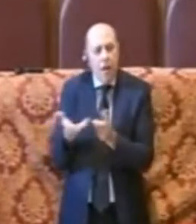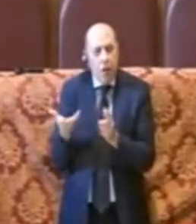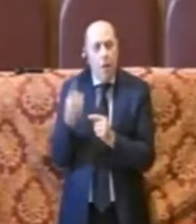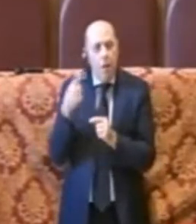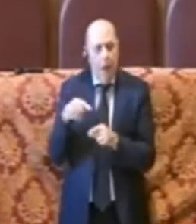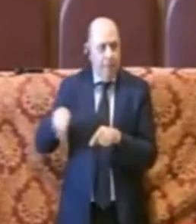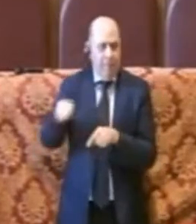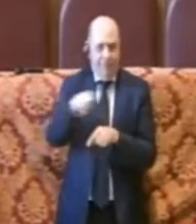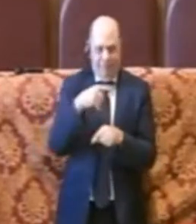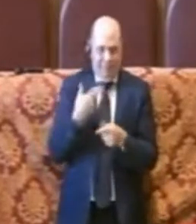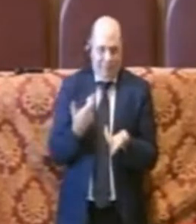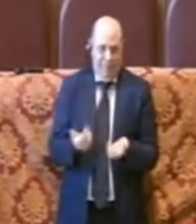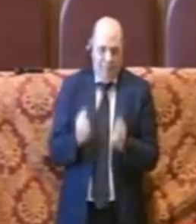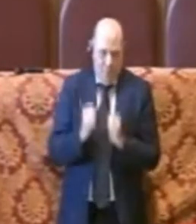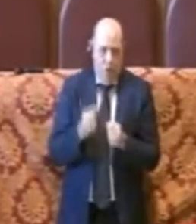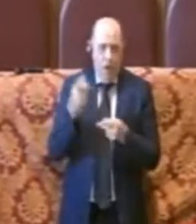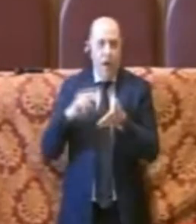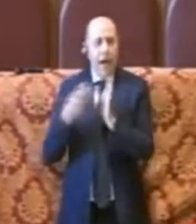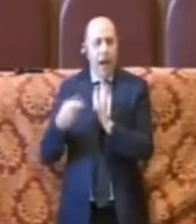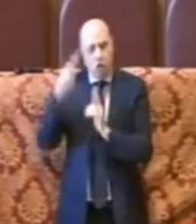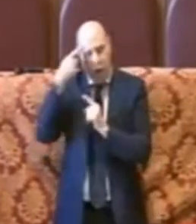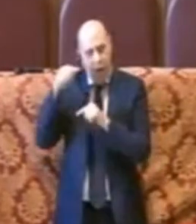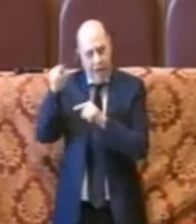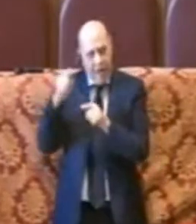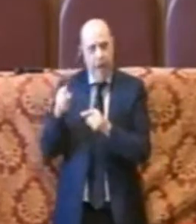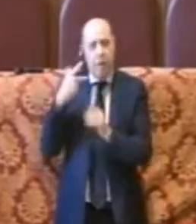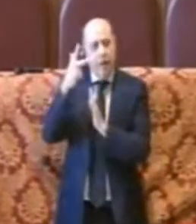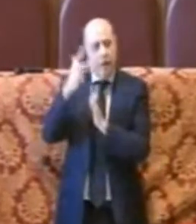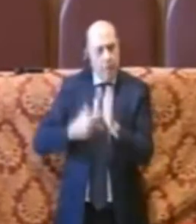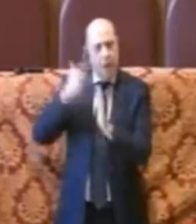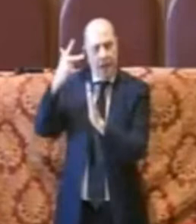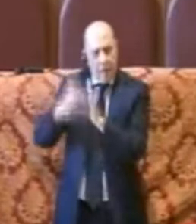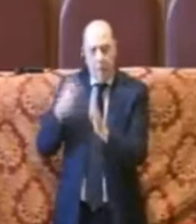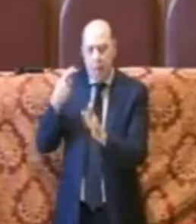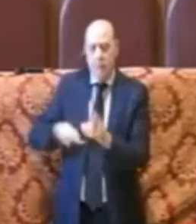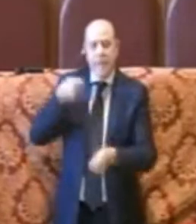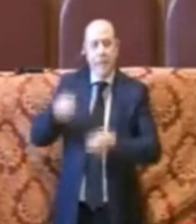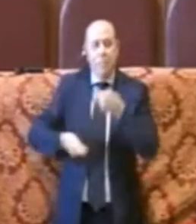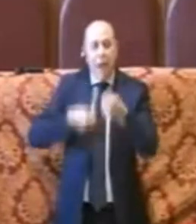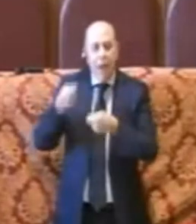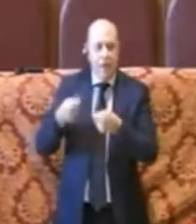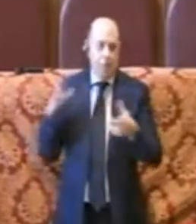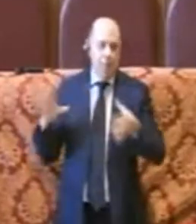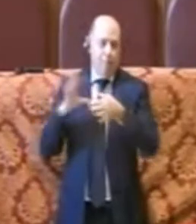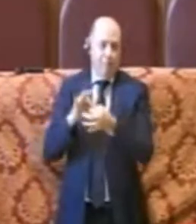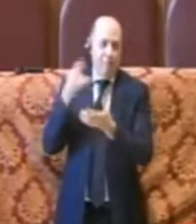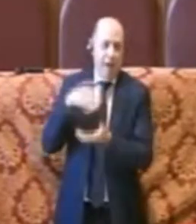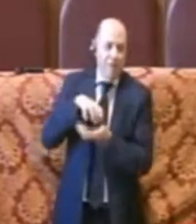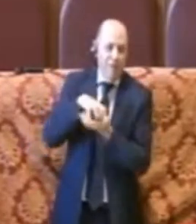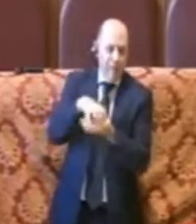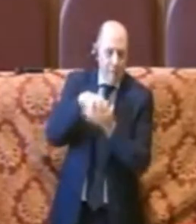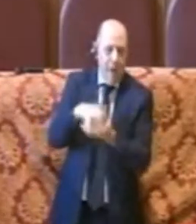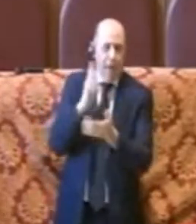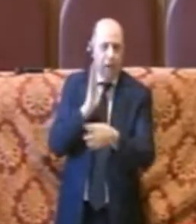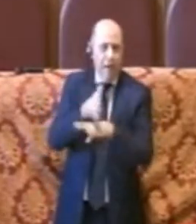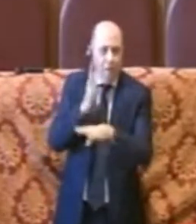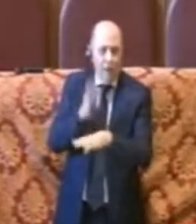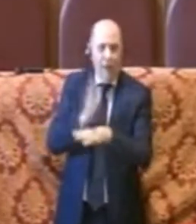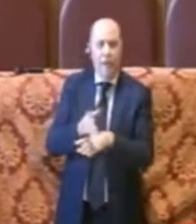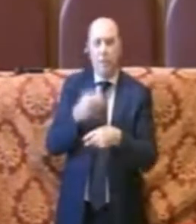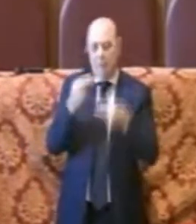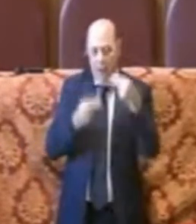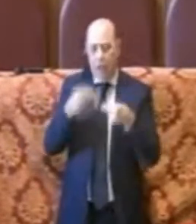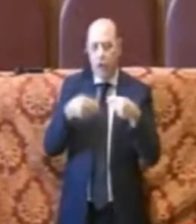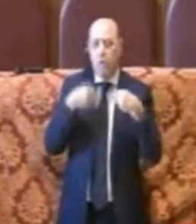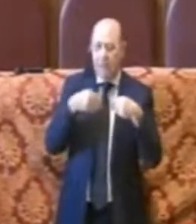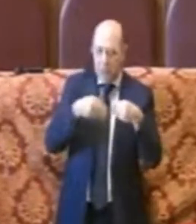consentirà quindi alla ragioneria dei monitoraggi trimestrali sulle spese legate agli investimenti per gli interventi del bilancio